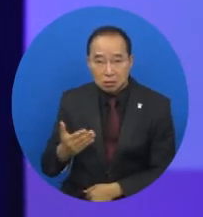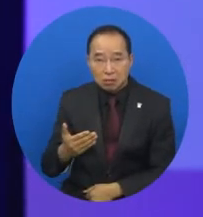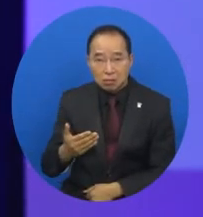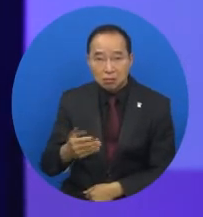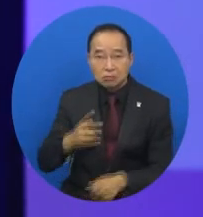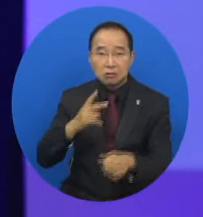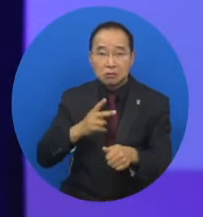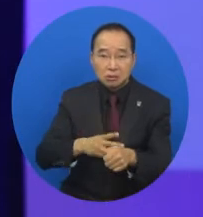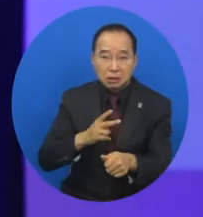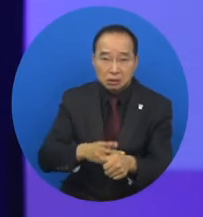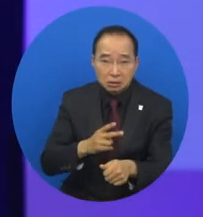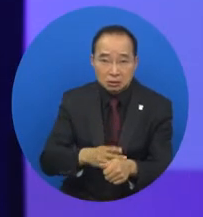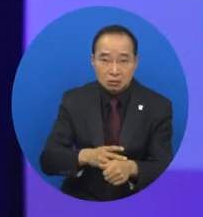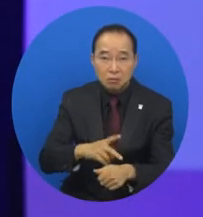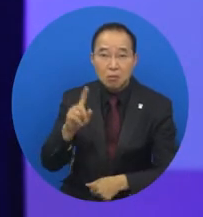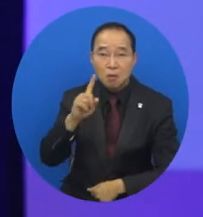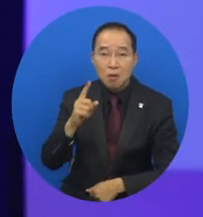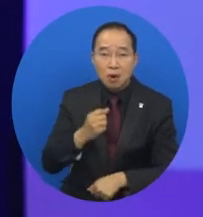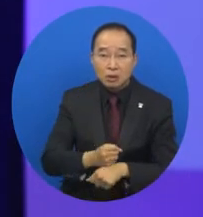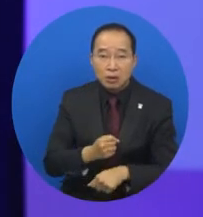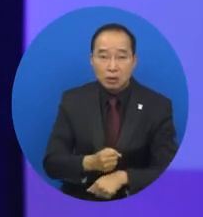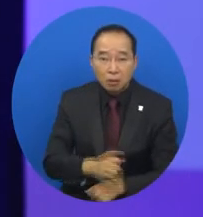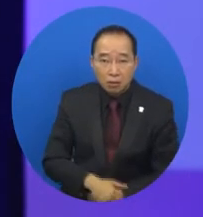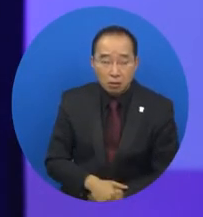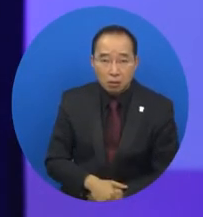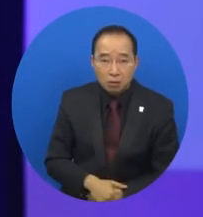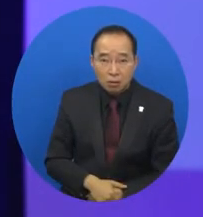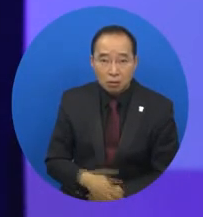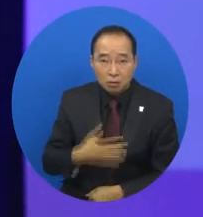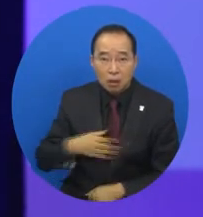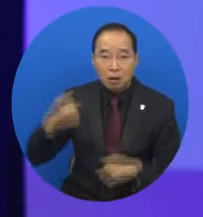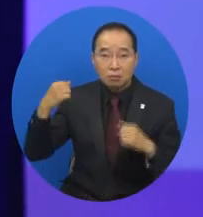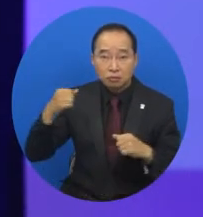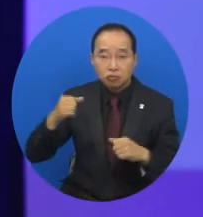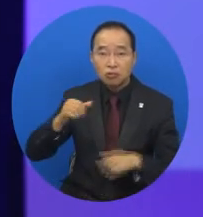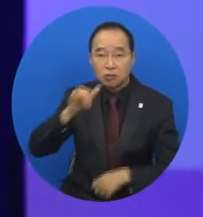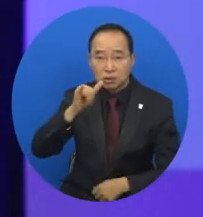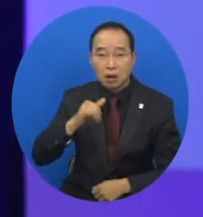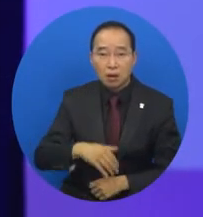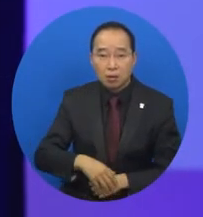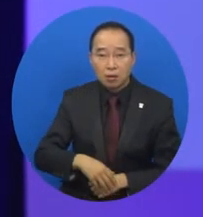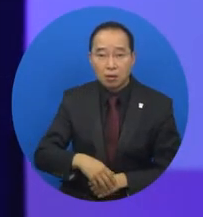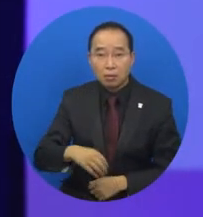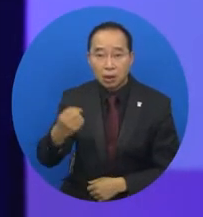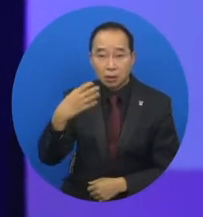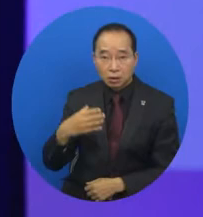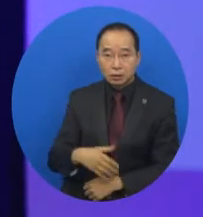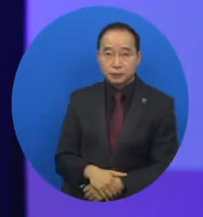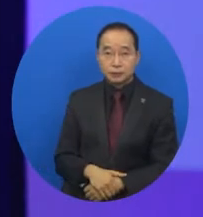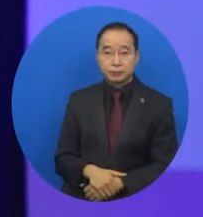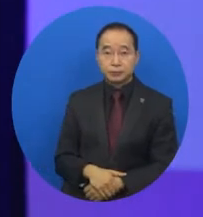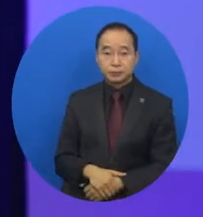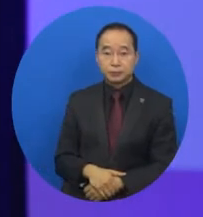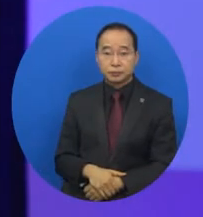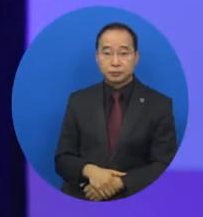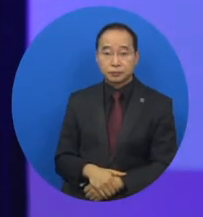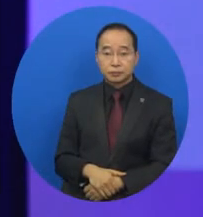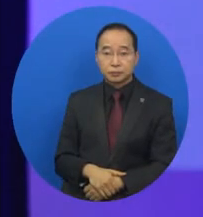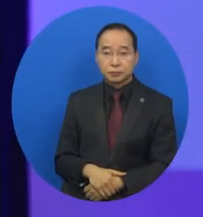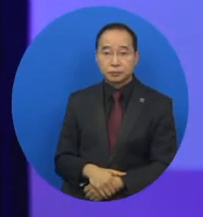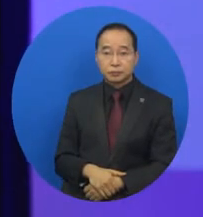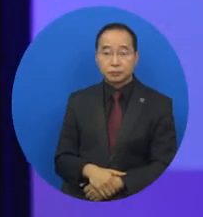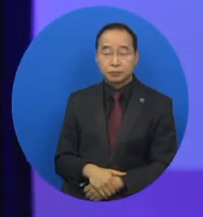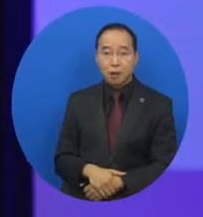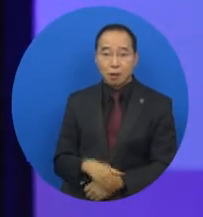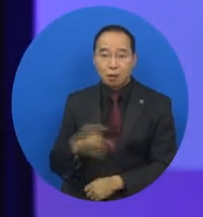물었어요. 선생님, 뭐 하세요? 저는 춤추고 있어요? 라고 얘기를 하는